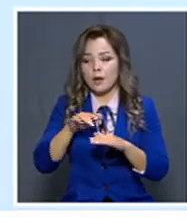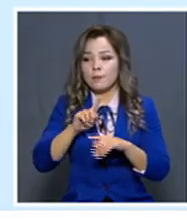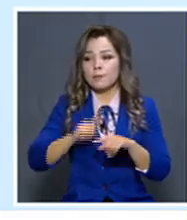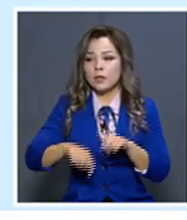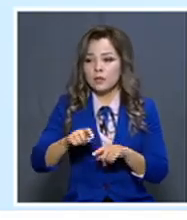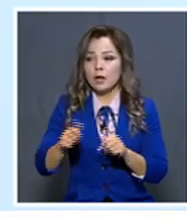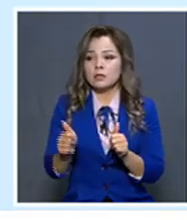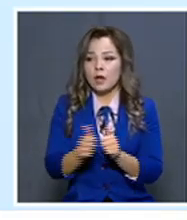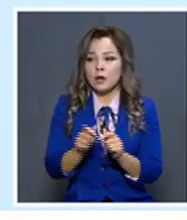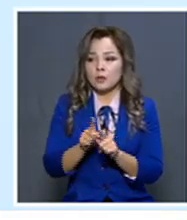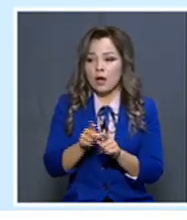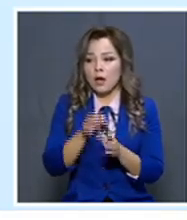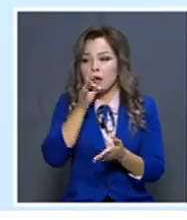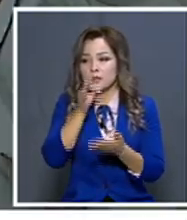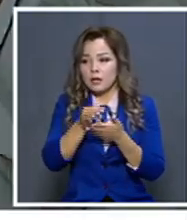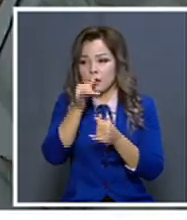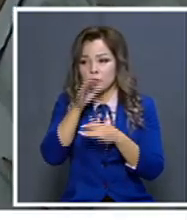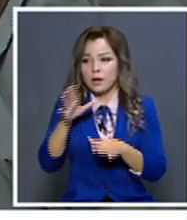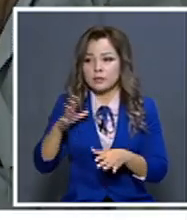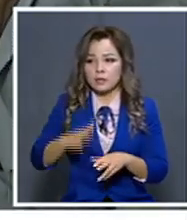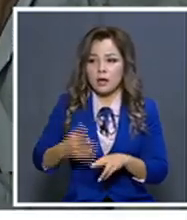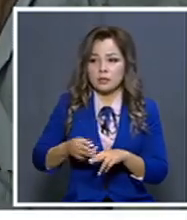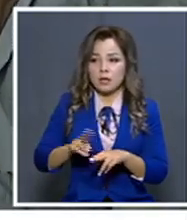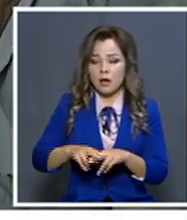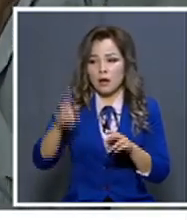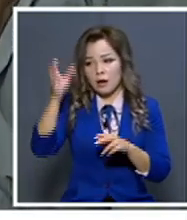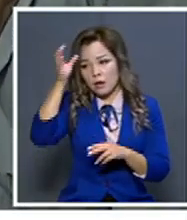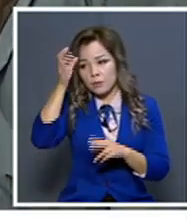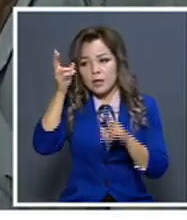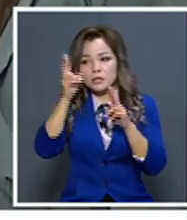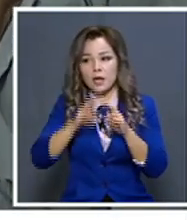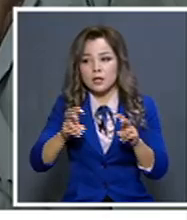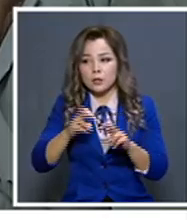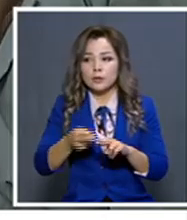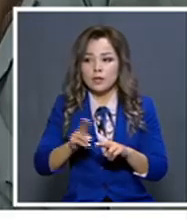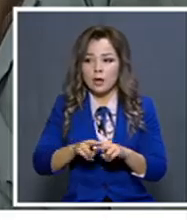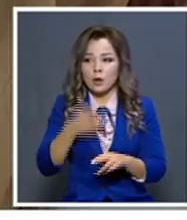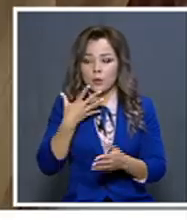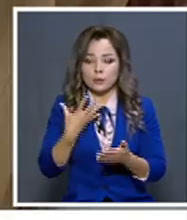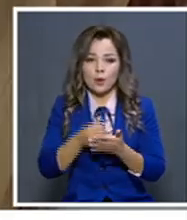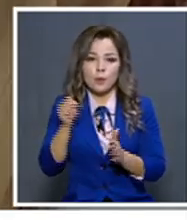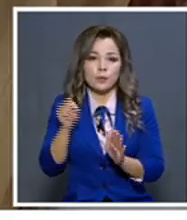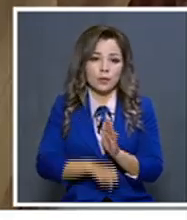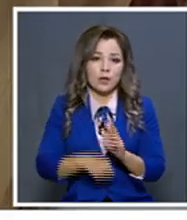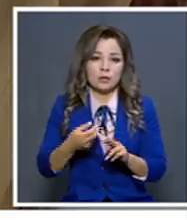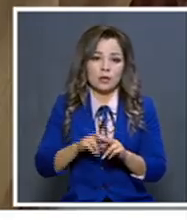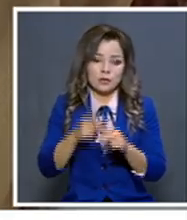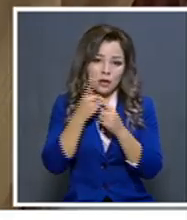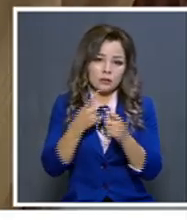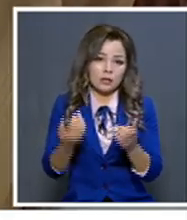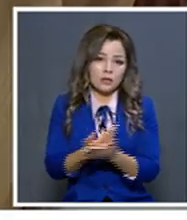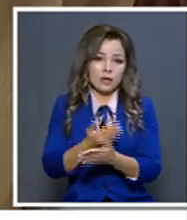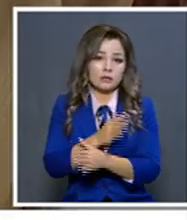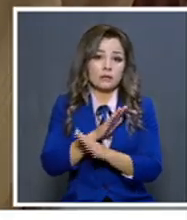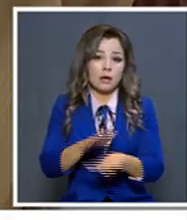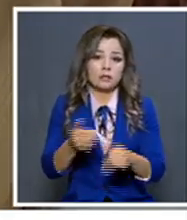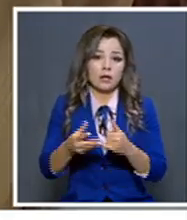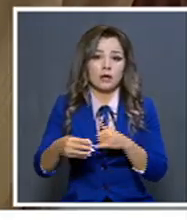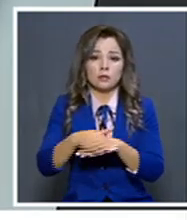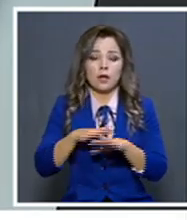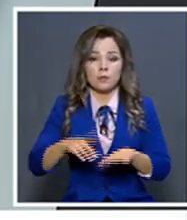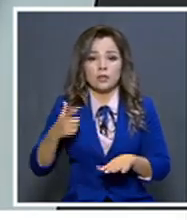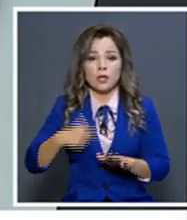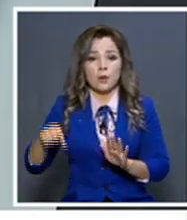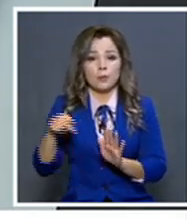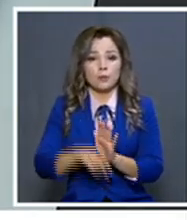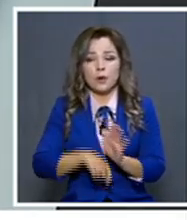еселеп тастап кету дейді мамандар. Ғалымдардың зерттеуі бойынша өз-өзіне қол жұмсау туралы ақпарат дұрыс таратылмаса, сол аймақта